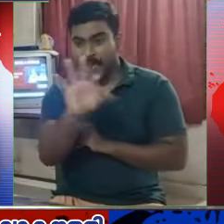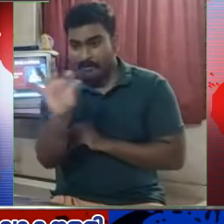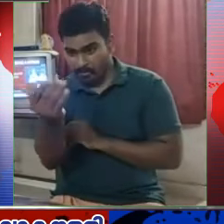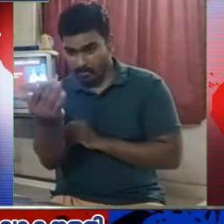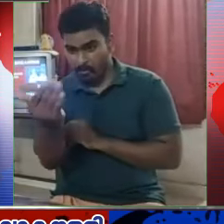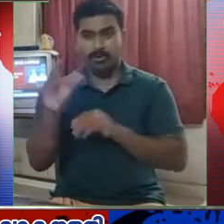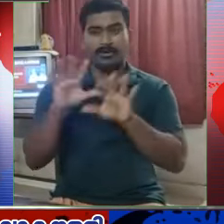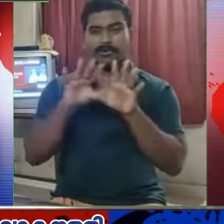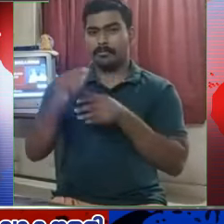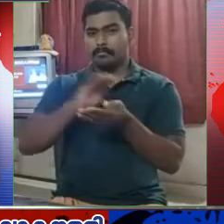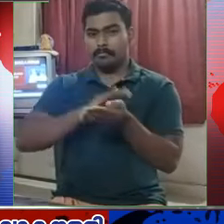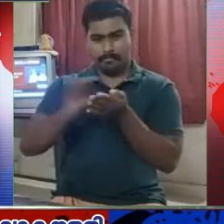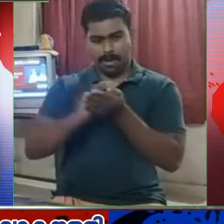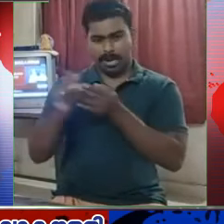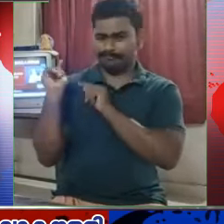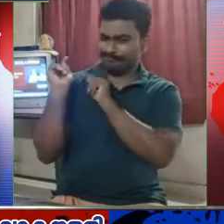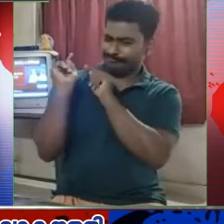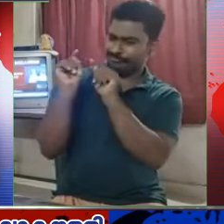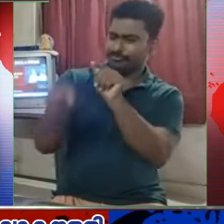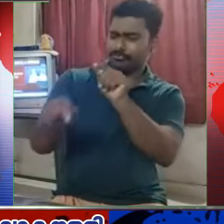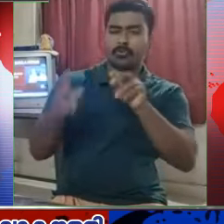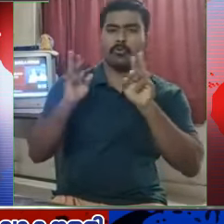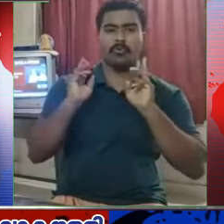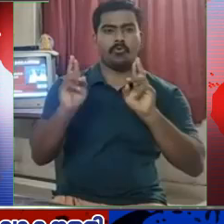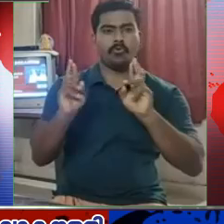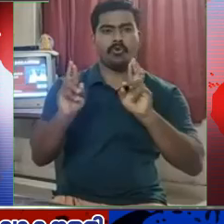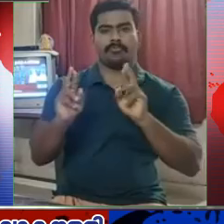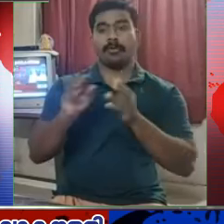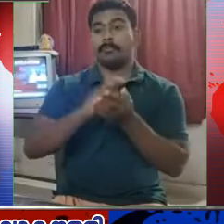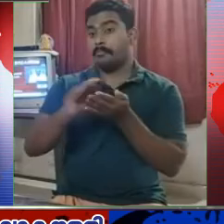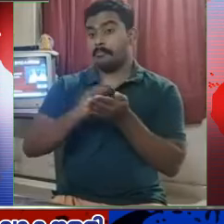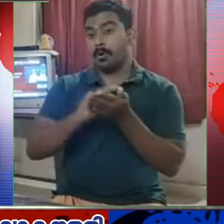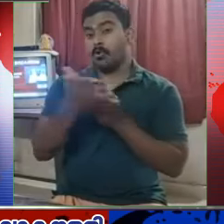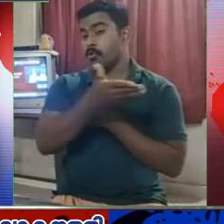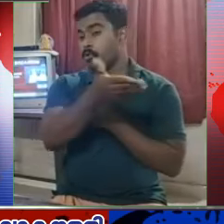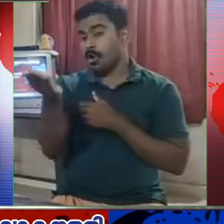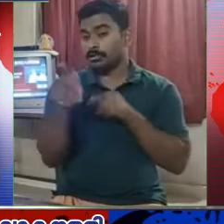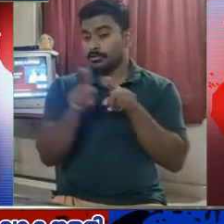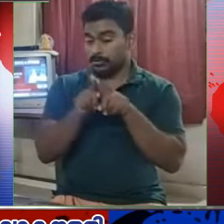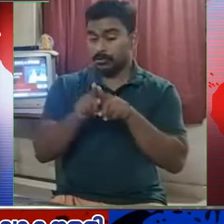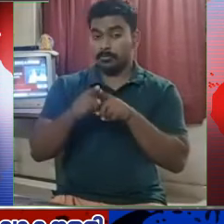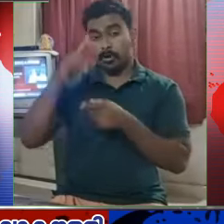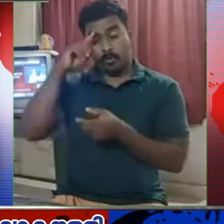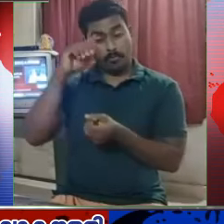ഇങ്ങനെയുള്ള 17 അംഗ ടാസ്ക് ഫോഴ്സിനാണ് രൂപം നൽകിയിട്ടുള്ളത്.